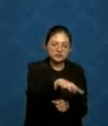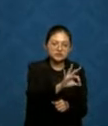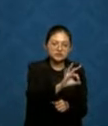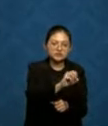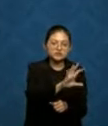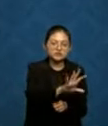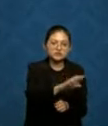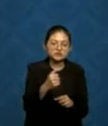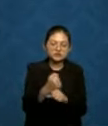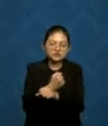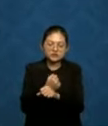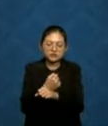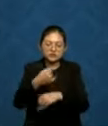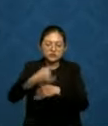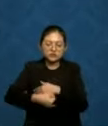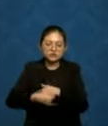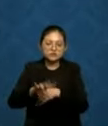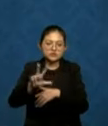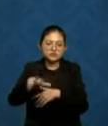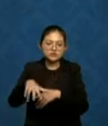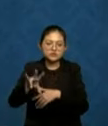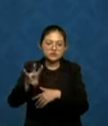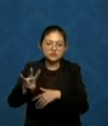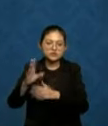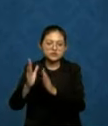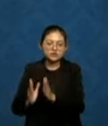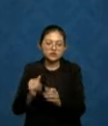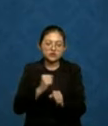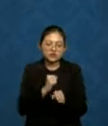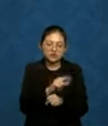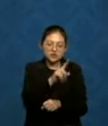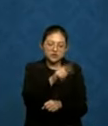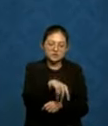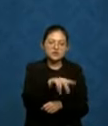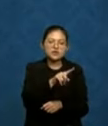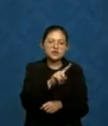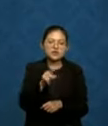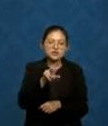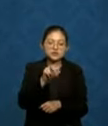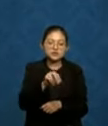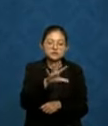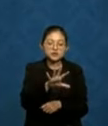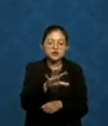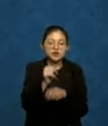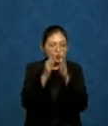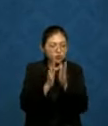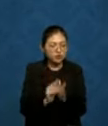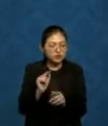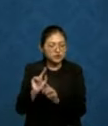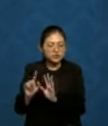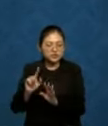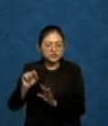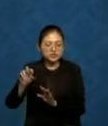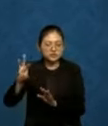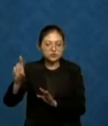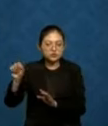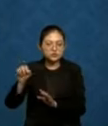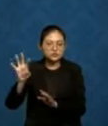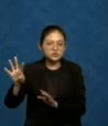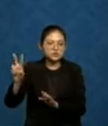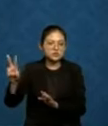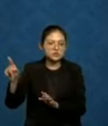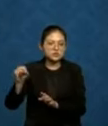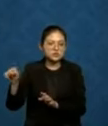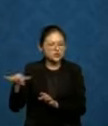4,200 7คนมีผู้มีงาานทำเพียงแค่ 1,135คนเท่านั้นครับคิดเป็น 26.4 2%ครับ